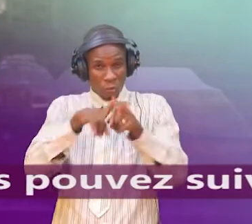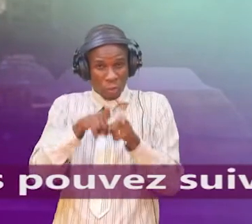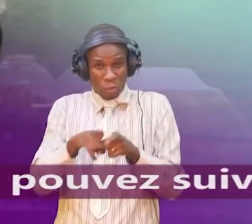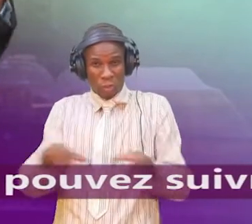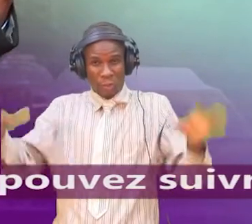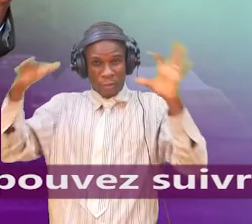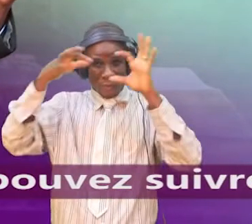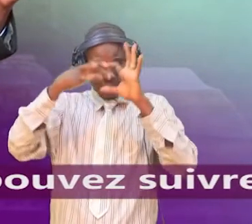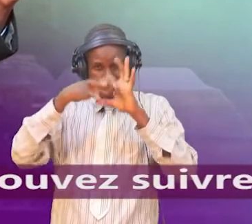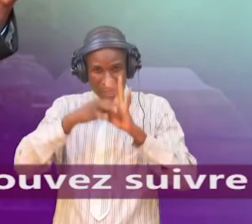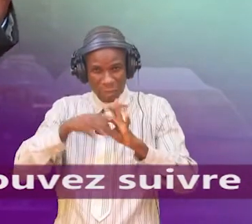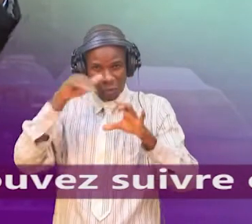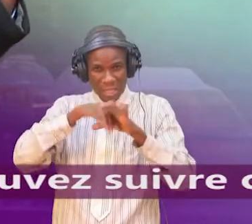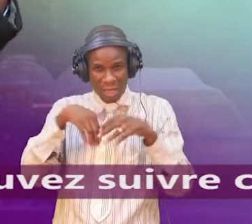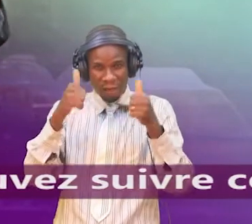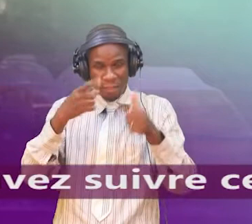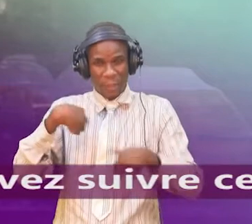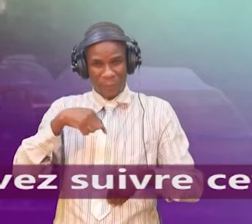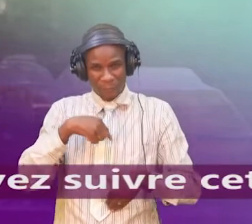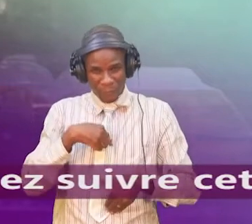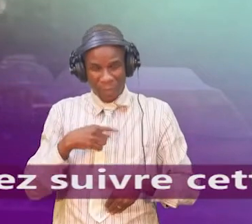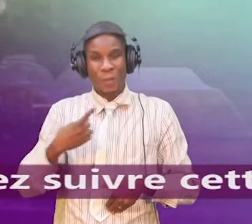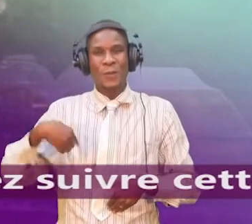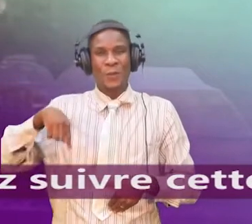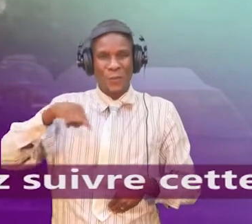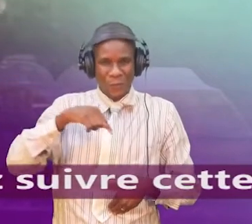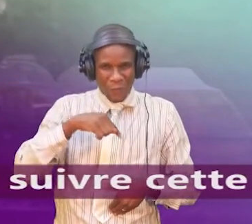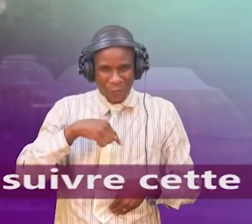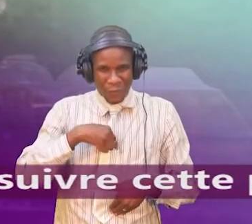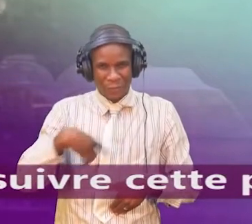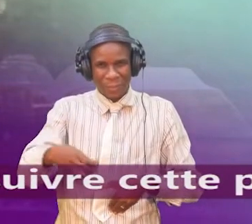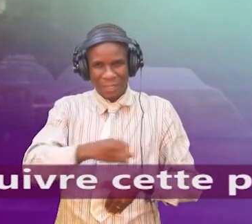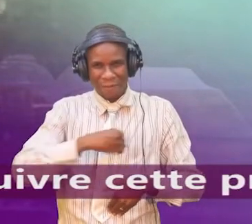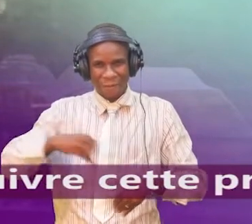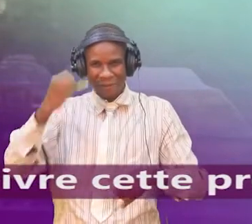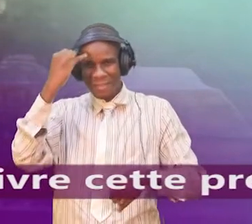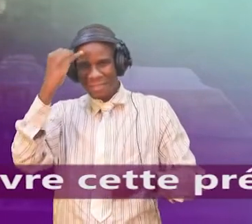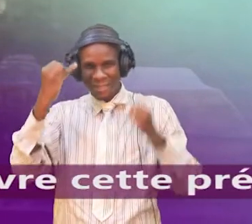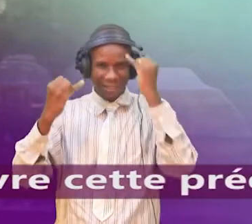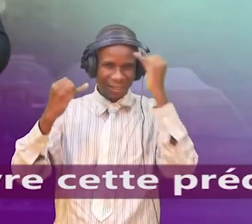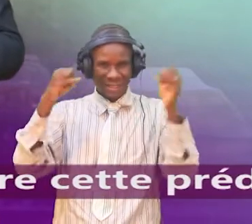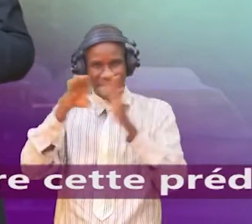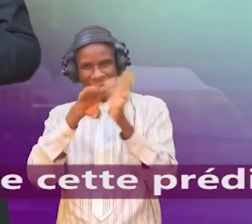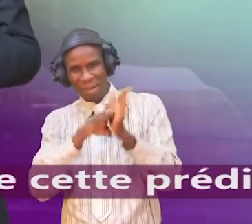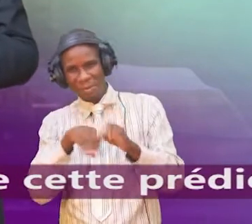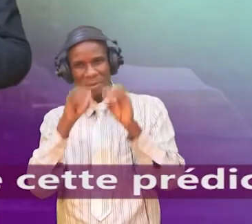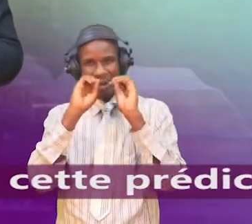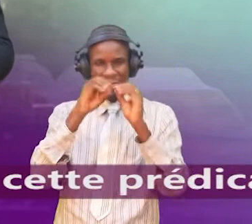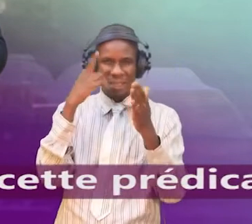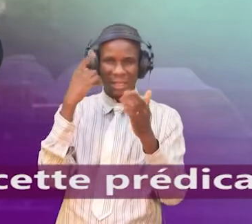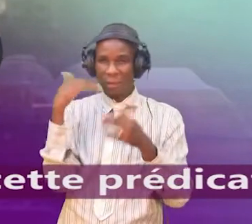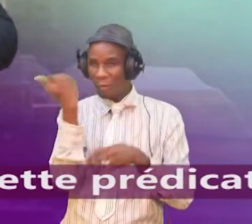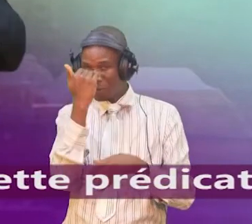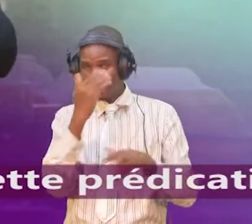mpe tokangisi ye na likambo ya lobiko, tozali na likanisi ya oyo Biblia ezali koteya na